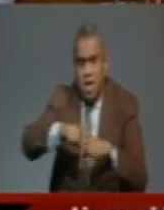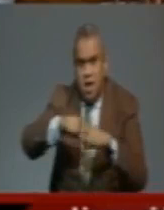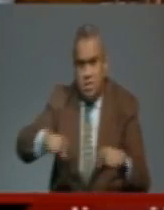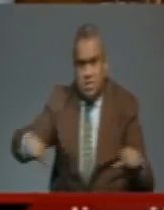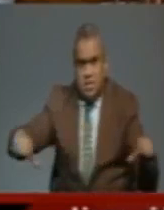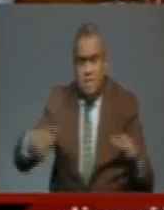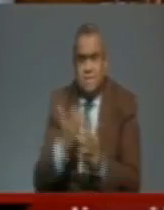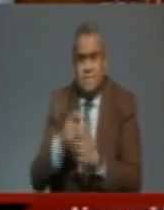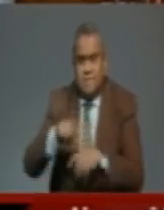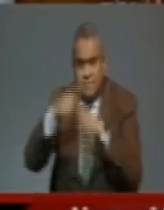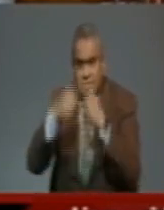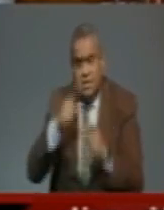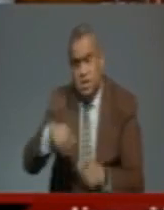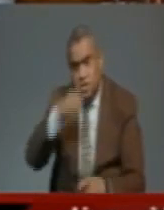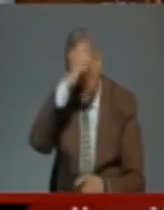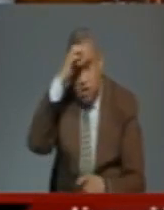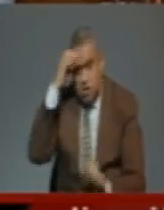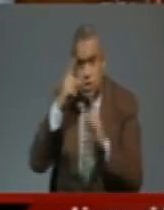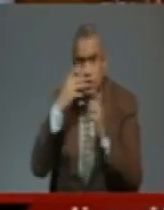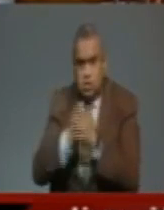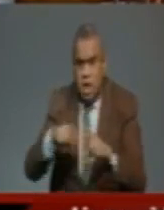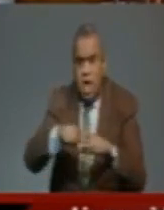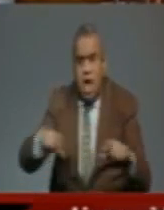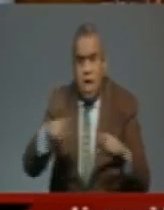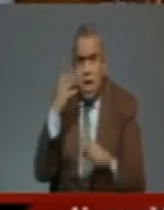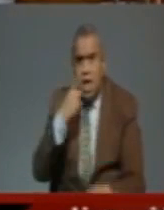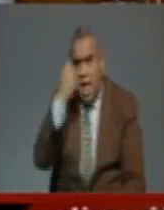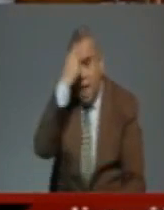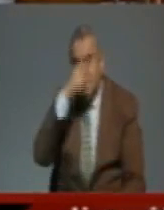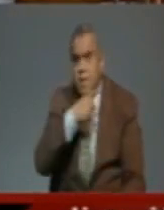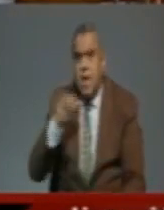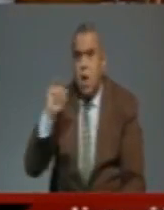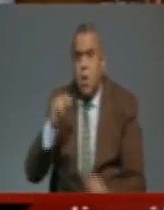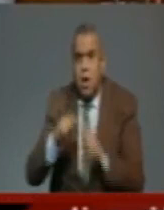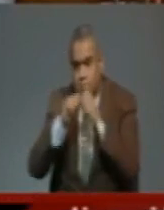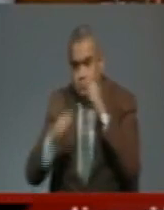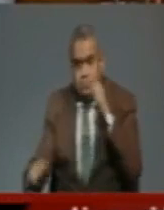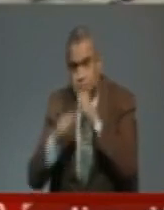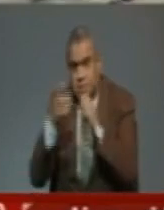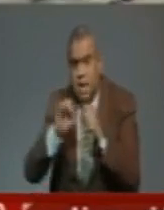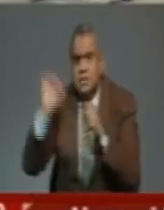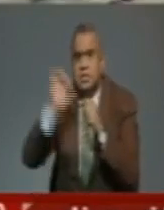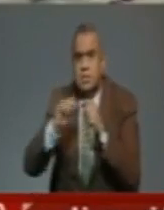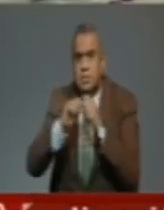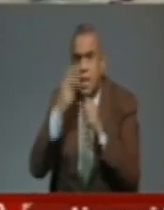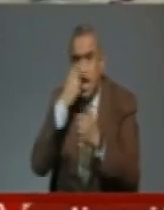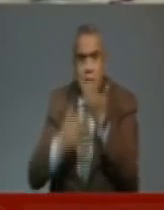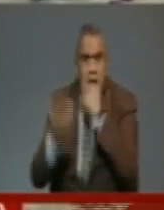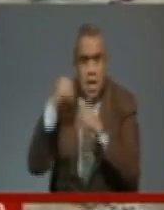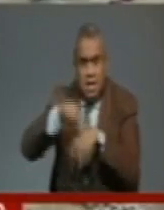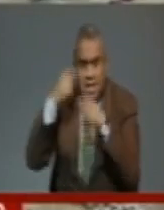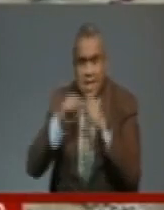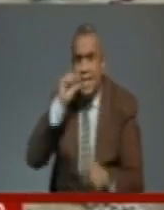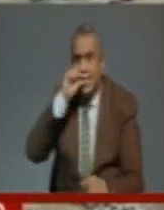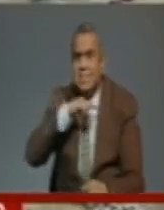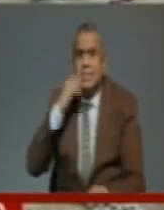يبقى عندنا ان شاء الله باذن الله ارصفه بطول 1150 متر بعمق حتى 19 متر، ما كانش موجود قبل كده في الدخيله ولا في اسكندريه